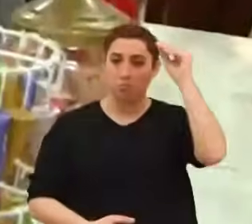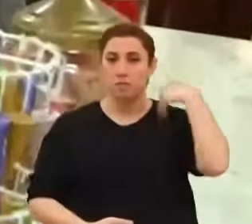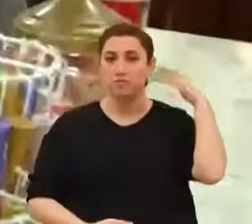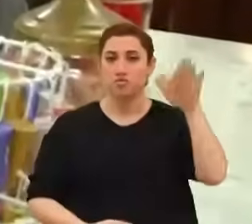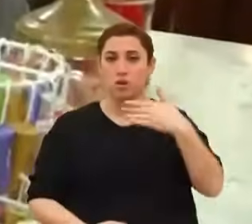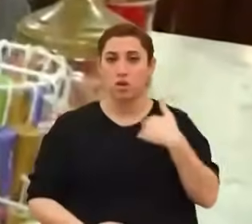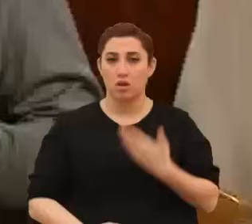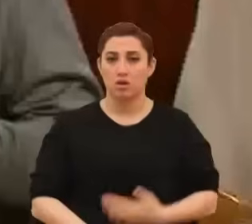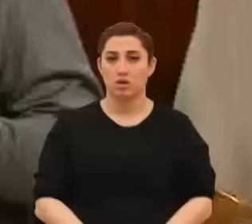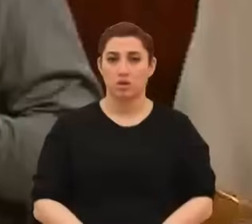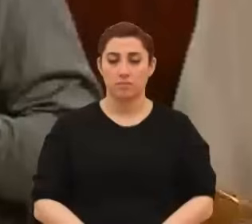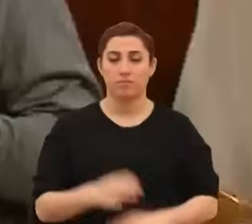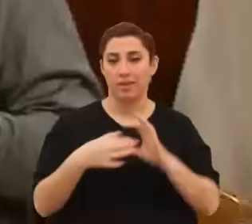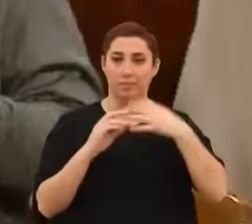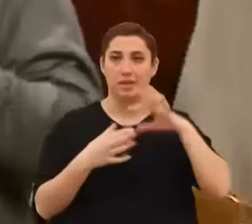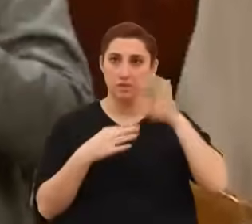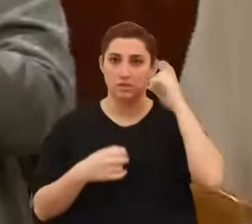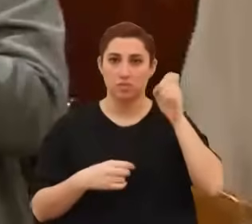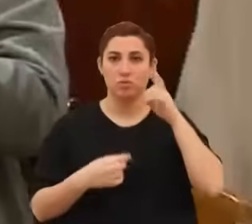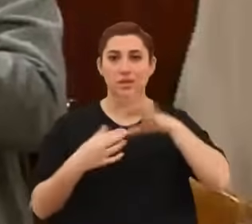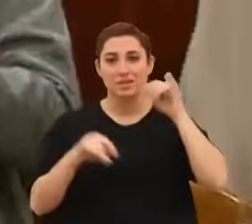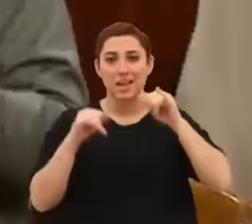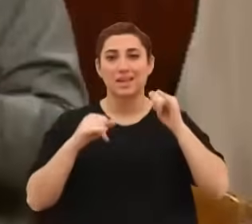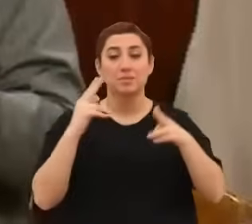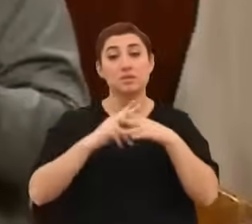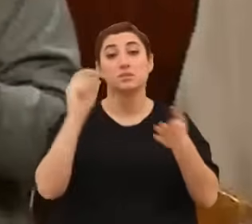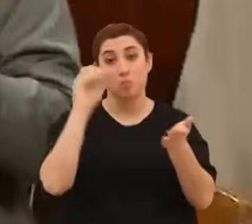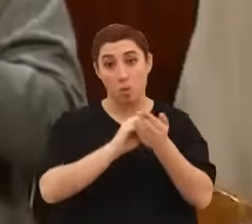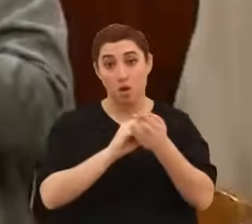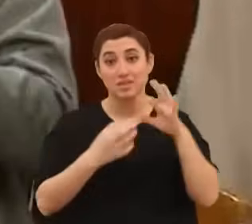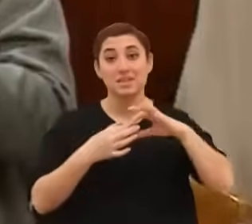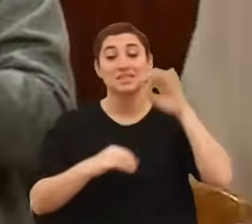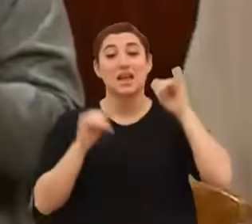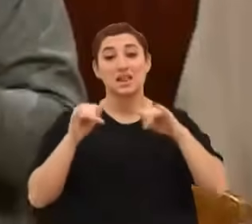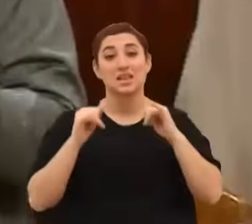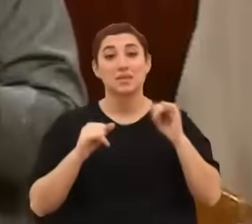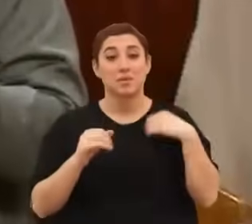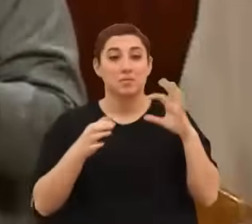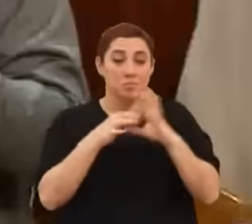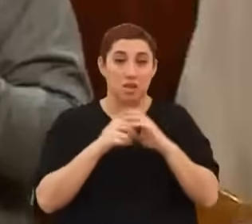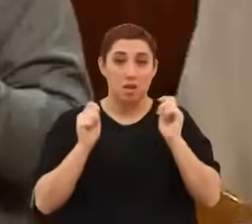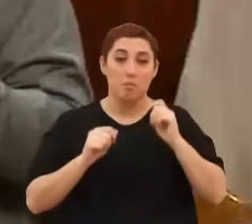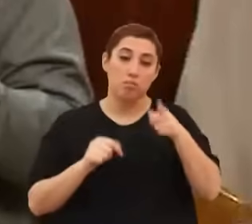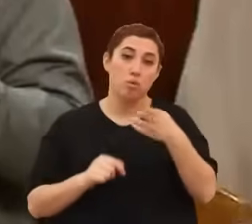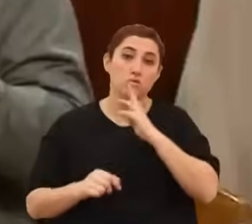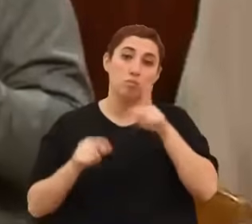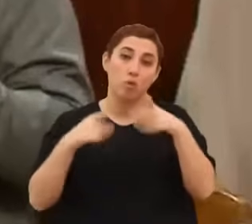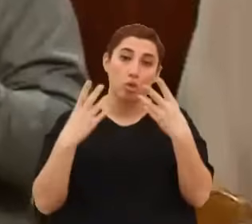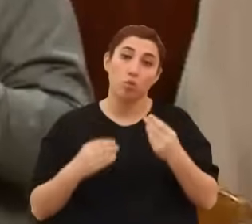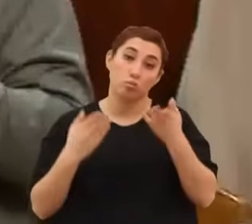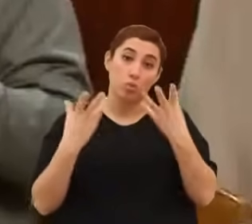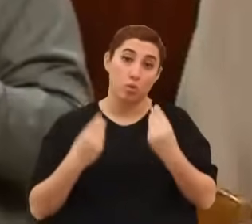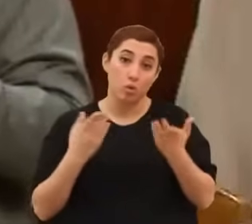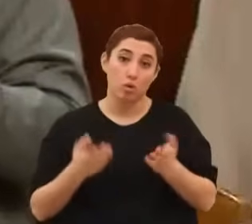çağırıyor doğumuz? Ne demek insan? Buna insan gibi isim koyarsa, insan gibi de bağlanırsa olacağı bu işte. Olacağı